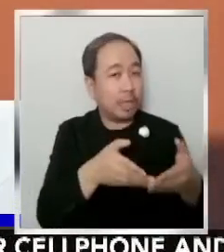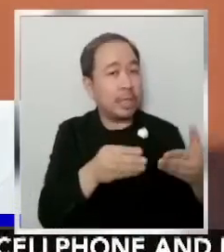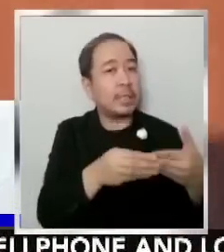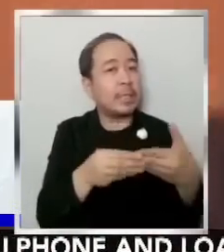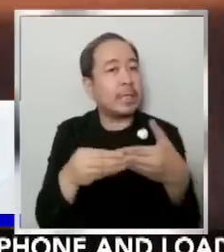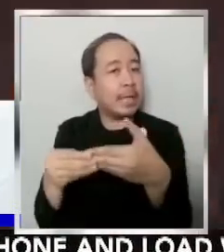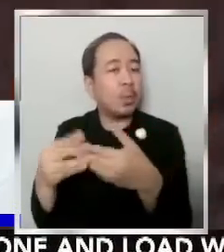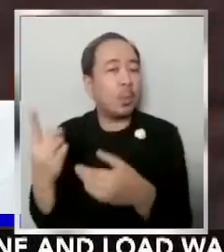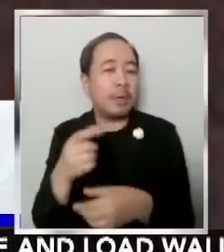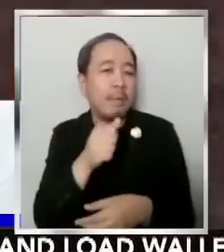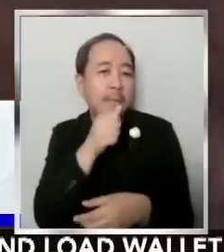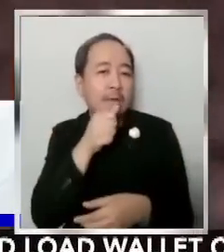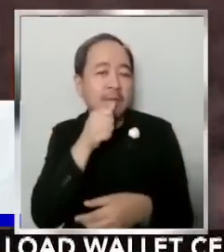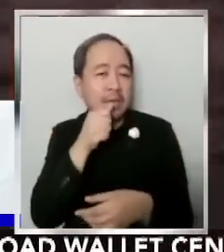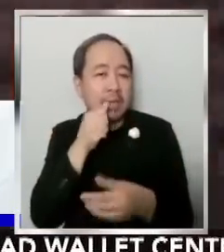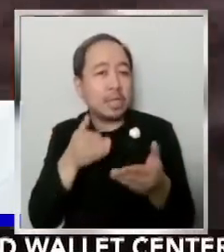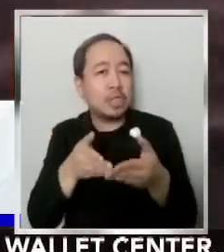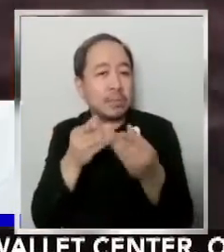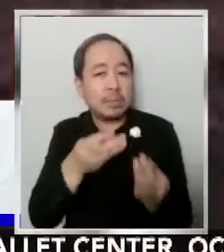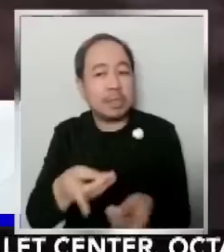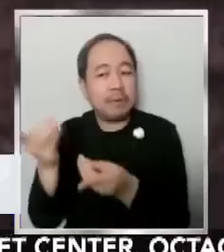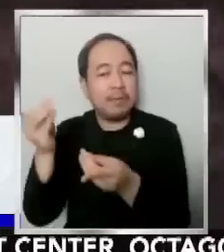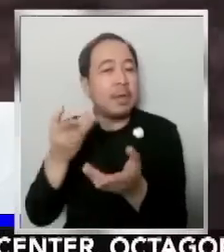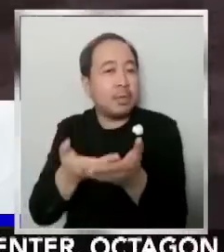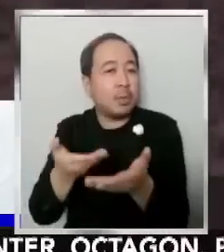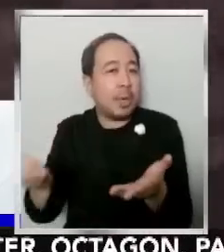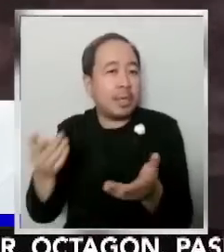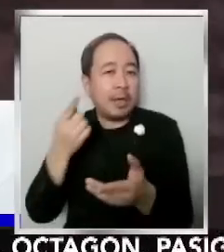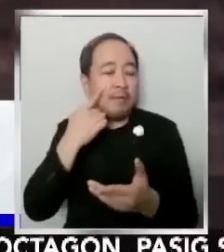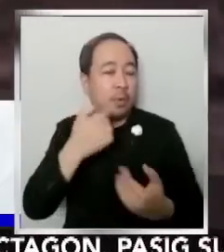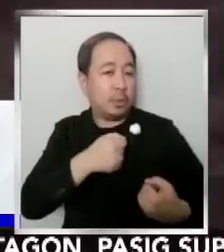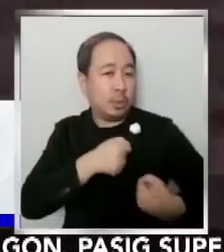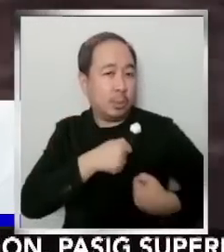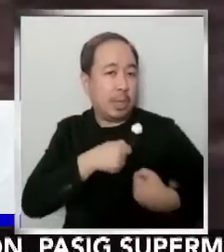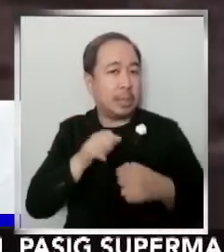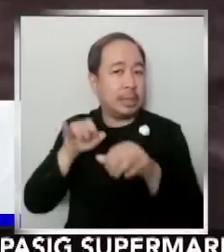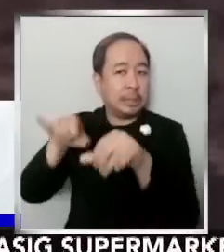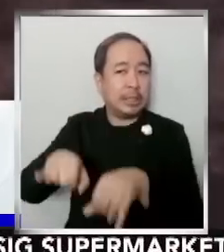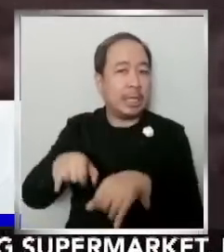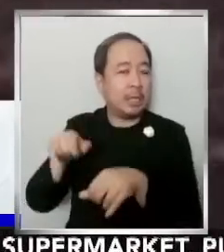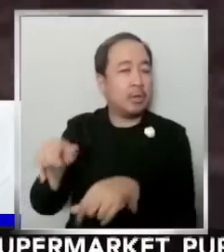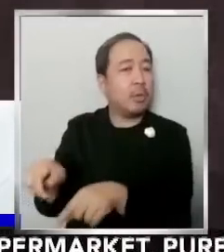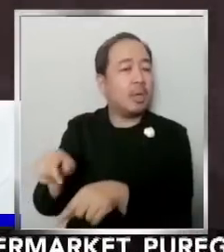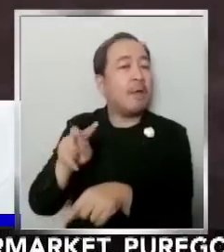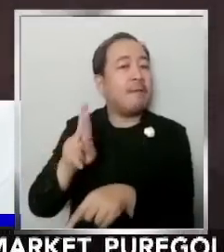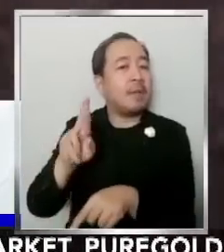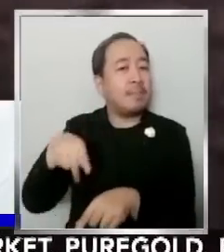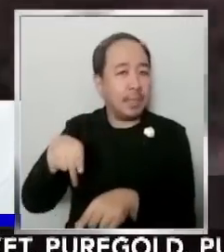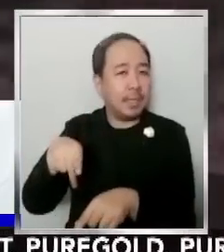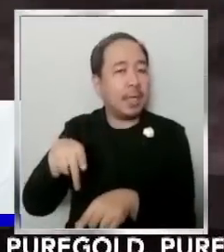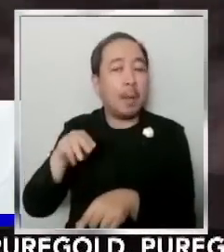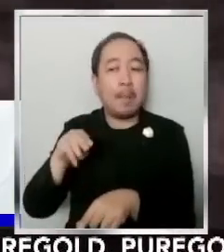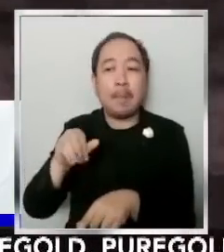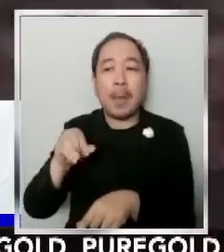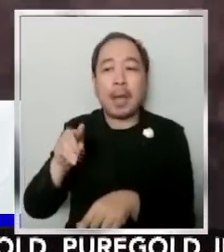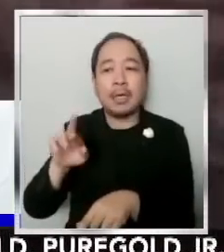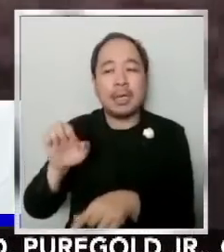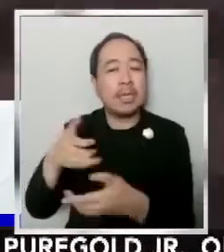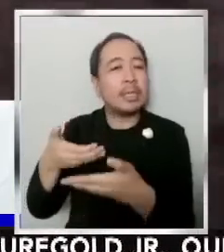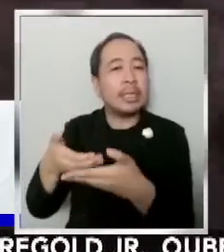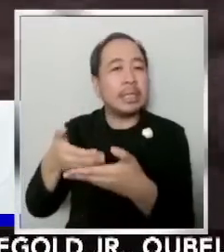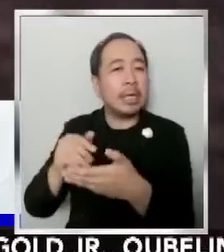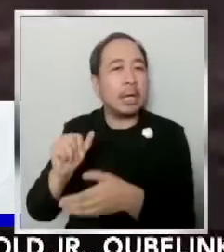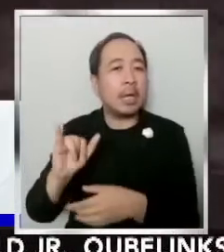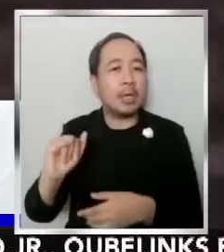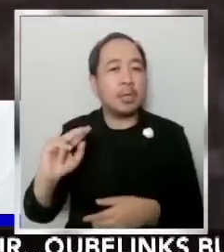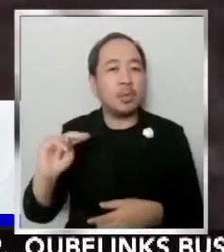shipping vessel na maghahatid ng supplies sa mga sundalo nating nakaposte sa BRP Sierra Madre sa Ayungin Shoal. Nakadiretso naman daw ang